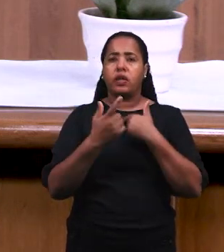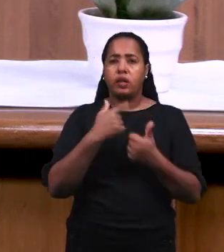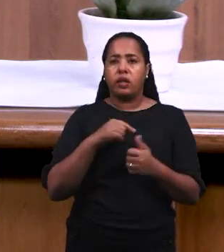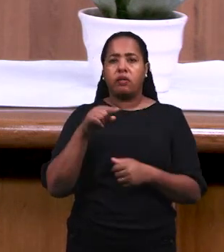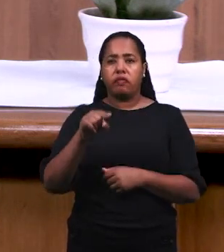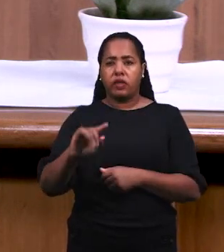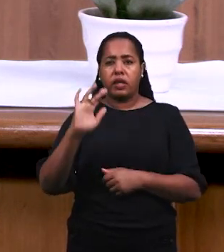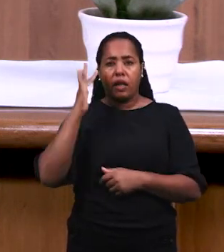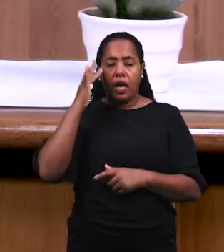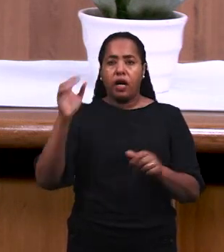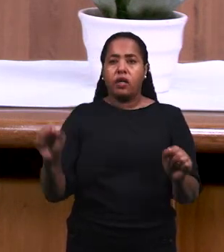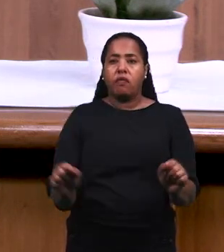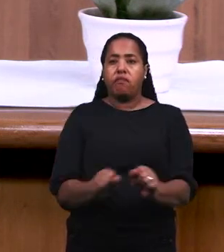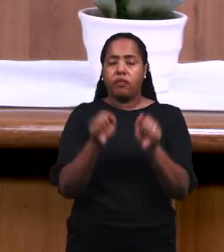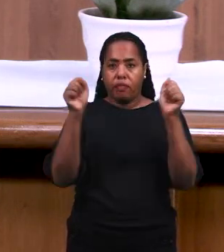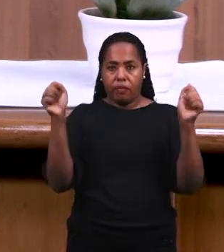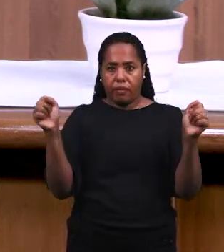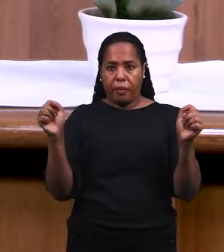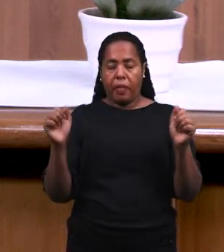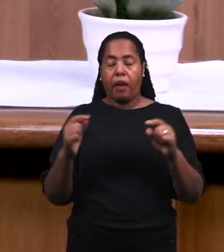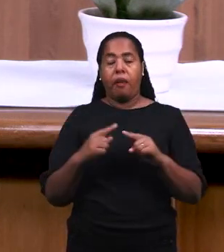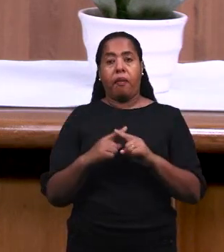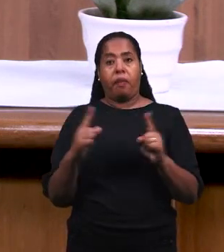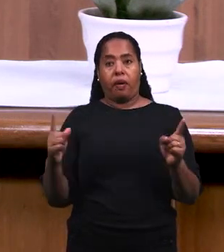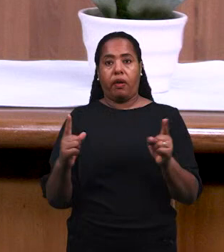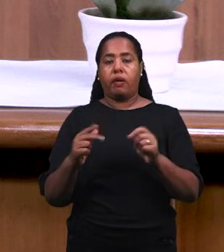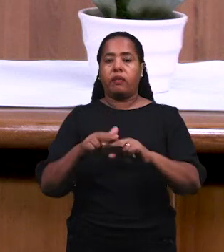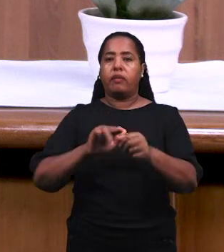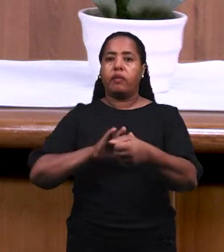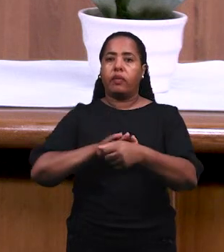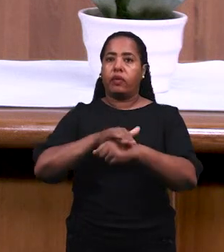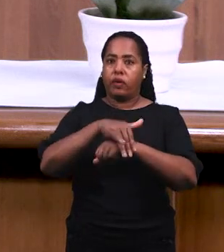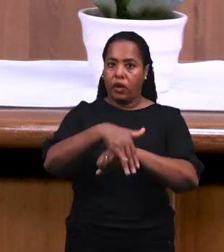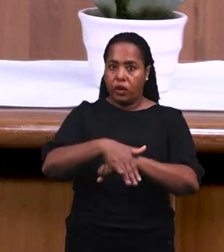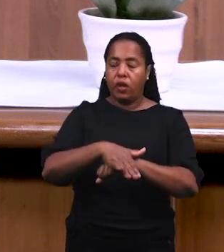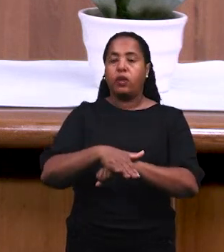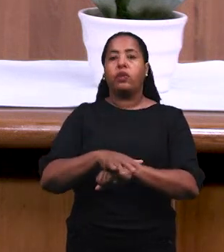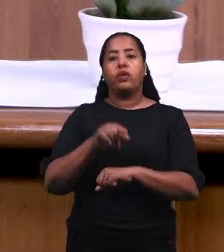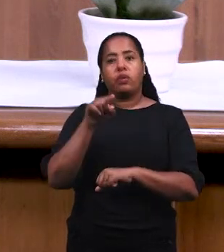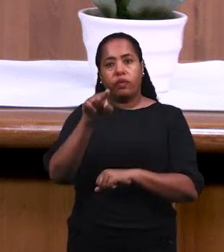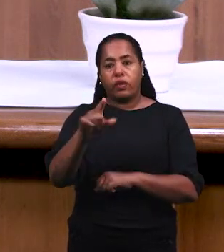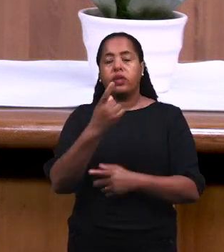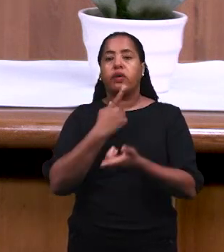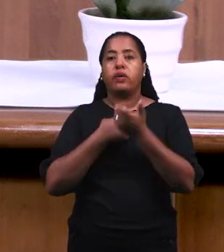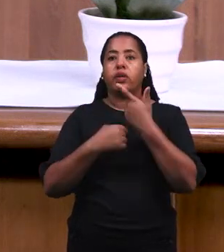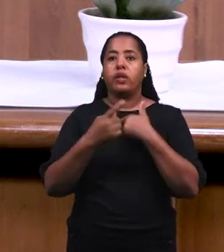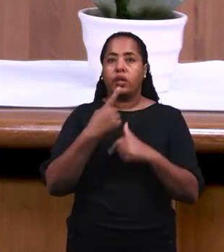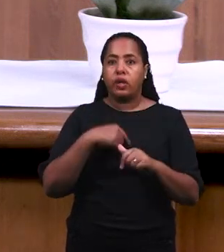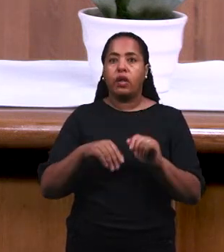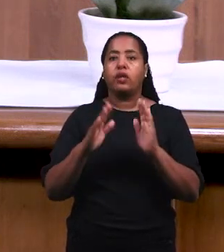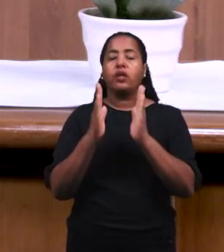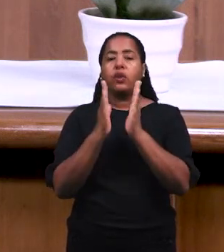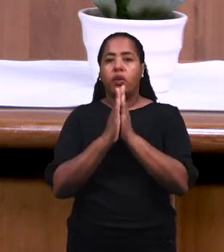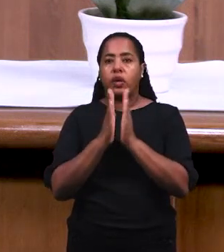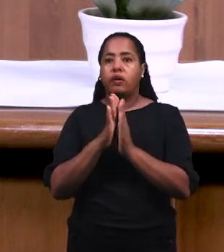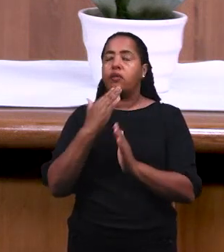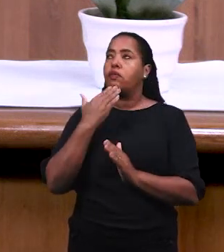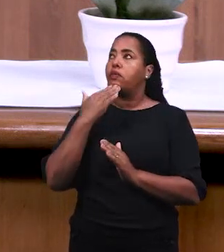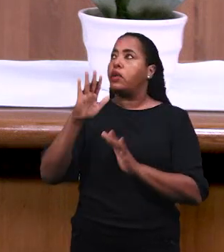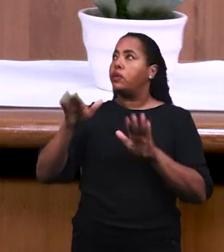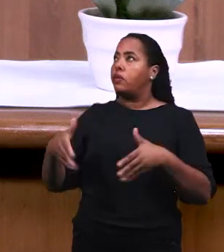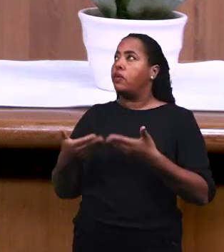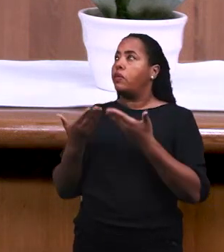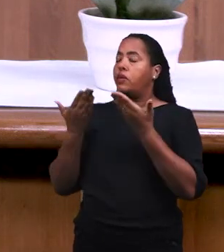нужда. И иногда ты считаешь, что это невозможно. Но этим вечером принеси эту нужду